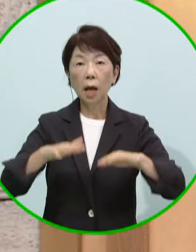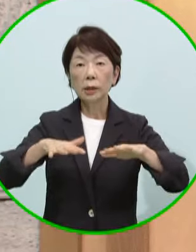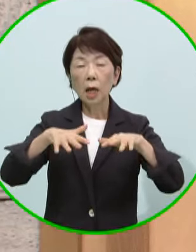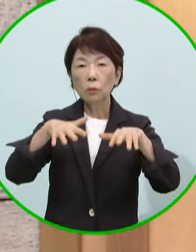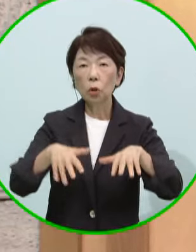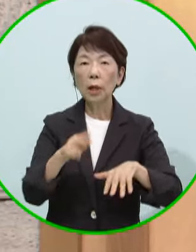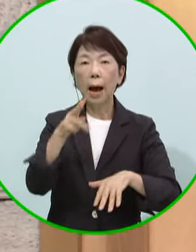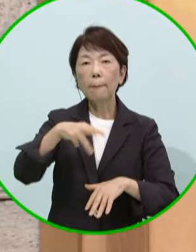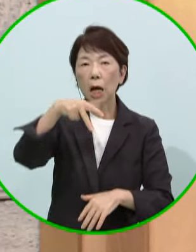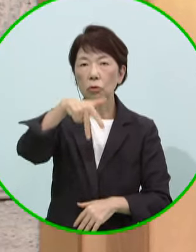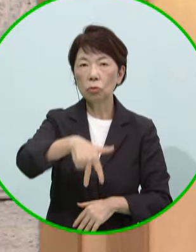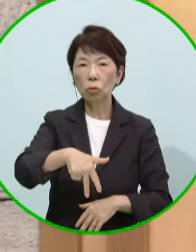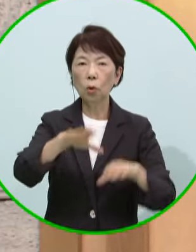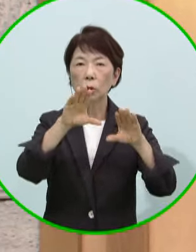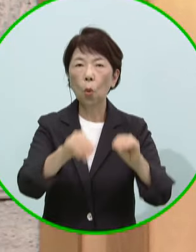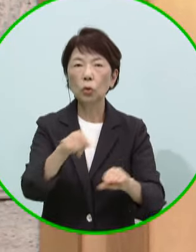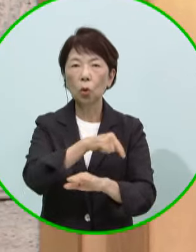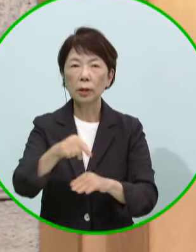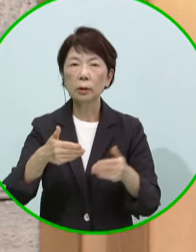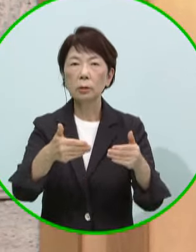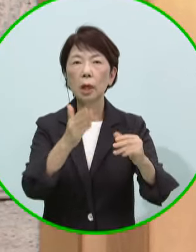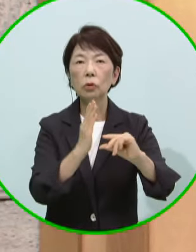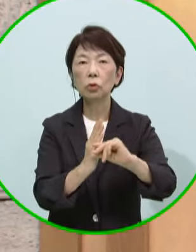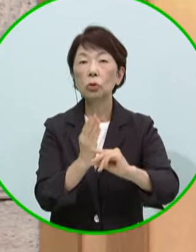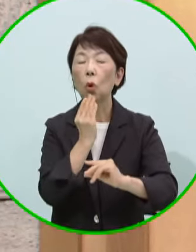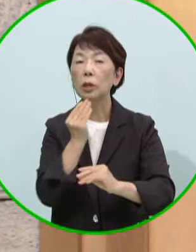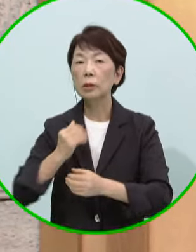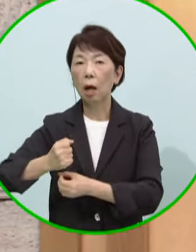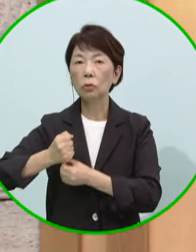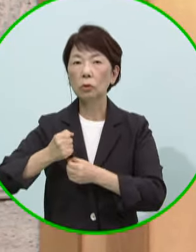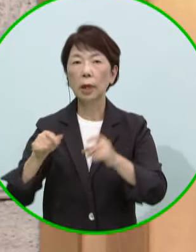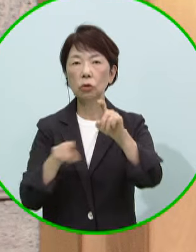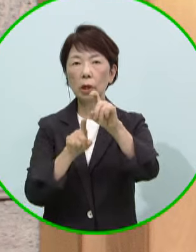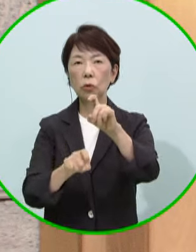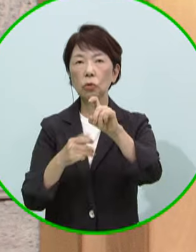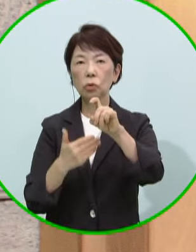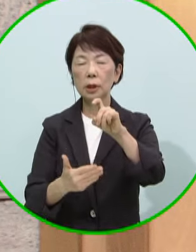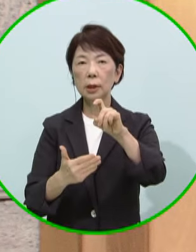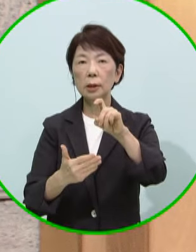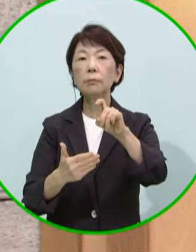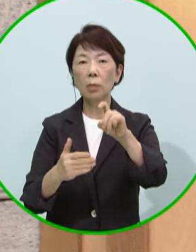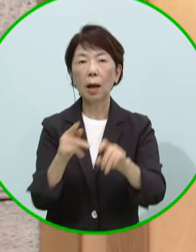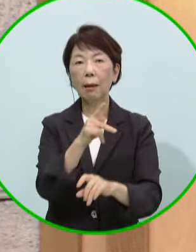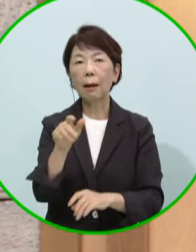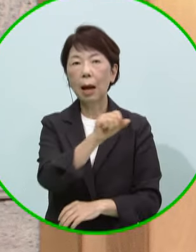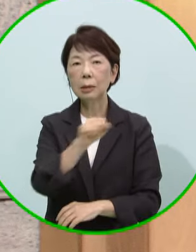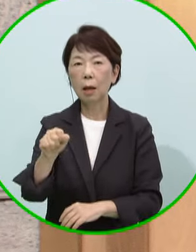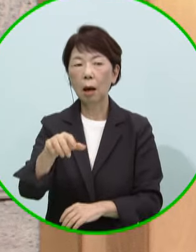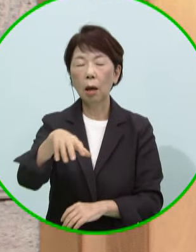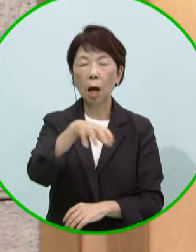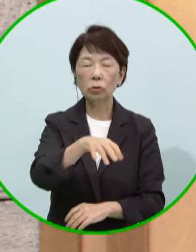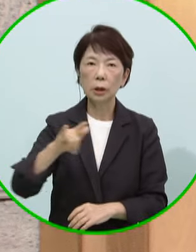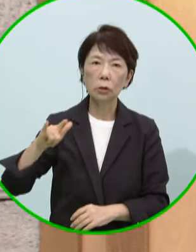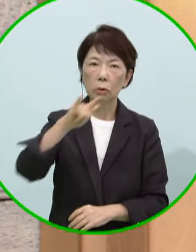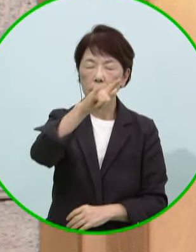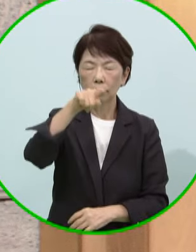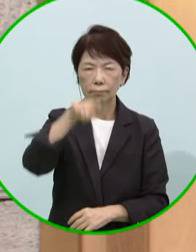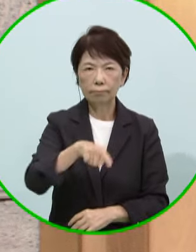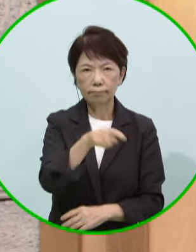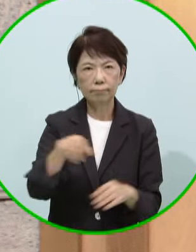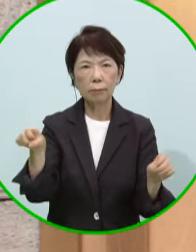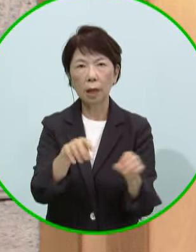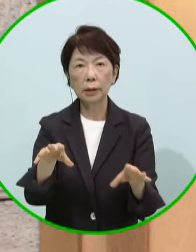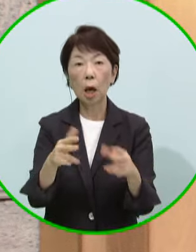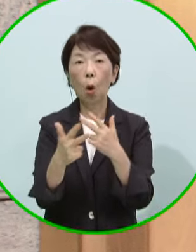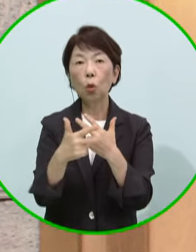イスラム組織ハマスの掃討作戦を続けるイスラエル軍は19日、パレスチナ自治区ガザの各地を空爆し、北